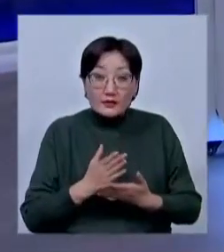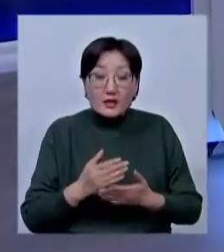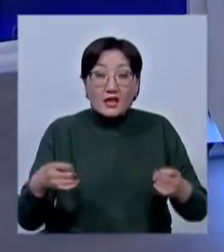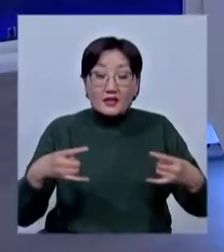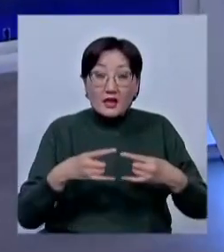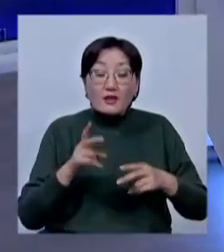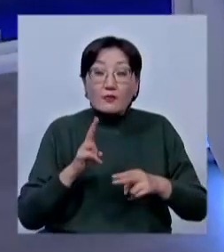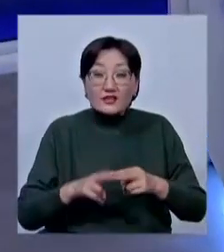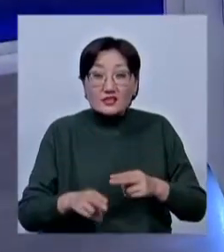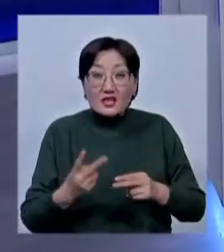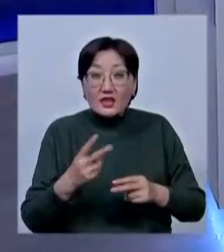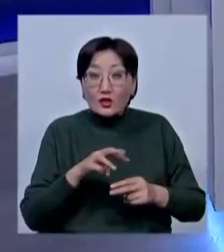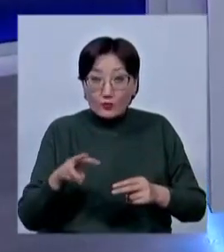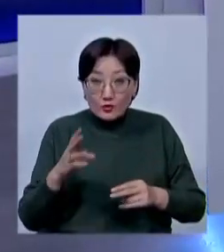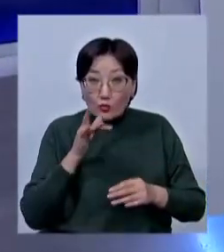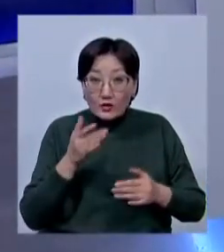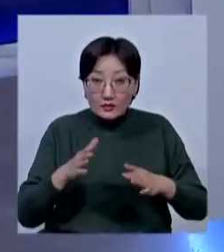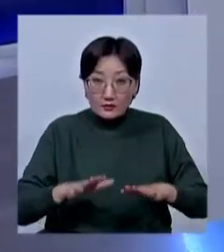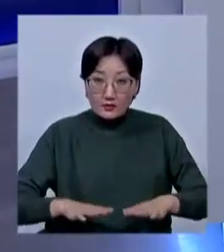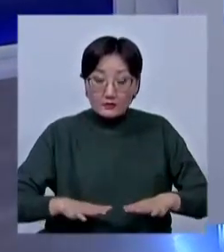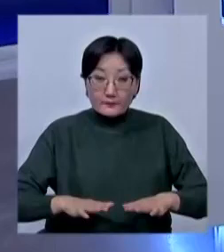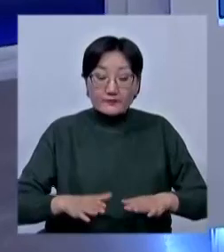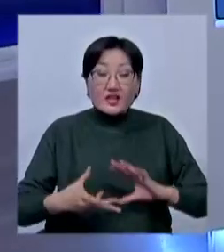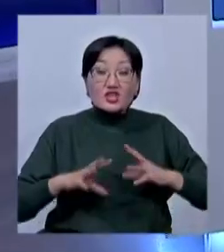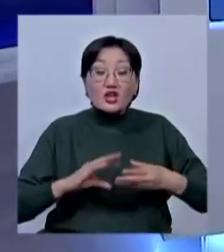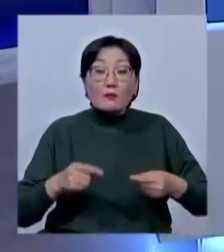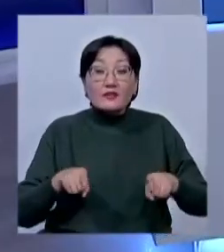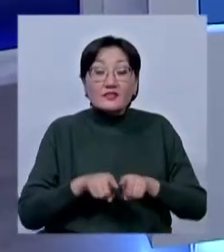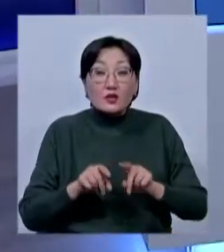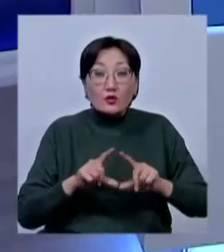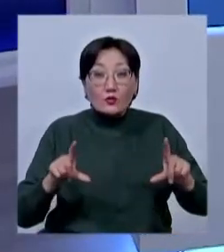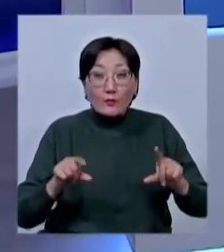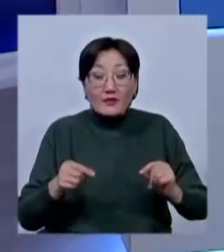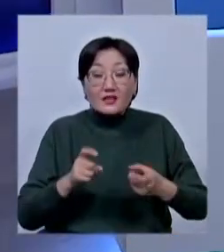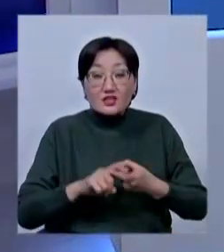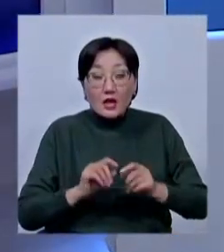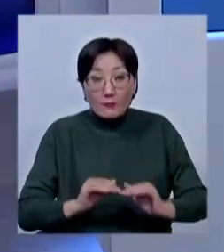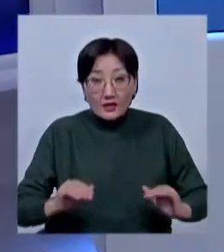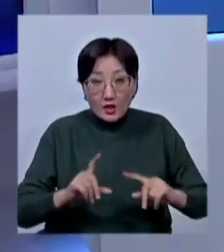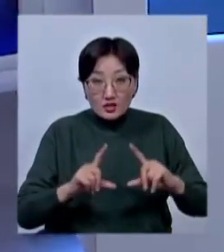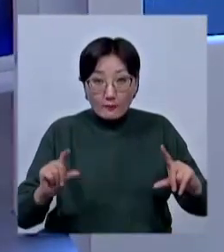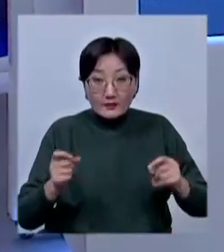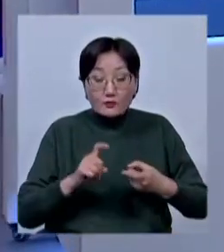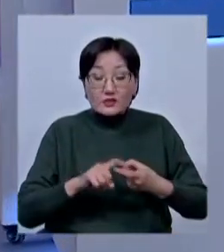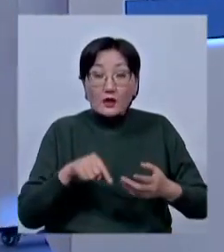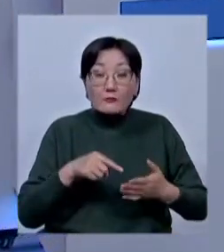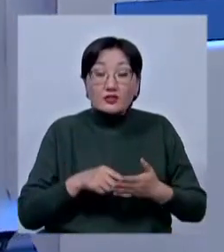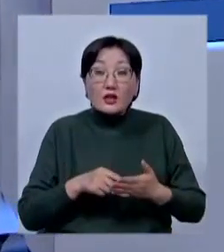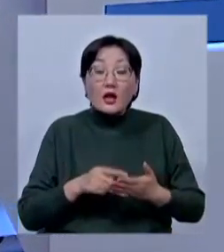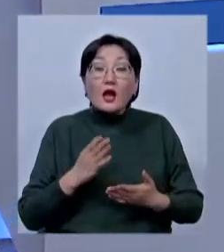эфирдің аяқталуына 2 минут уақыт қалған екен. Жалпы осындай мектепке байланысты, балабақшаға байланысты сұрақтар